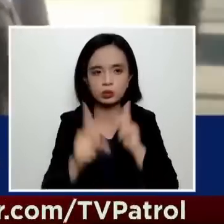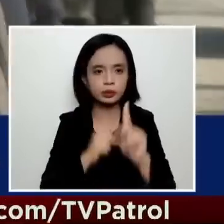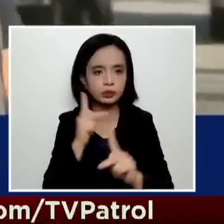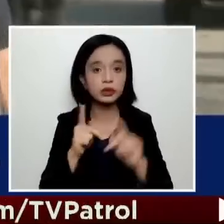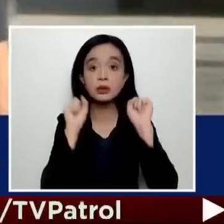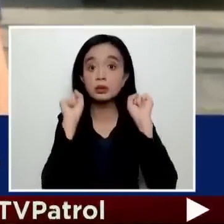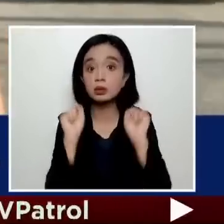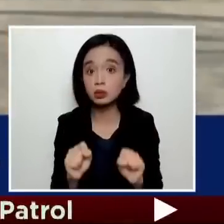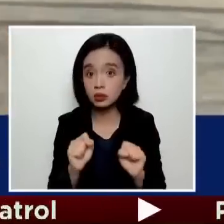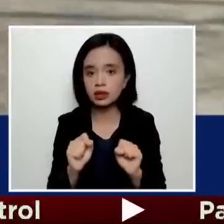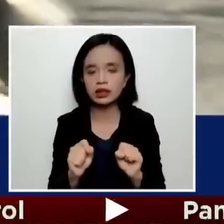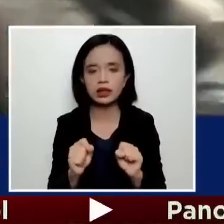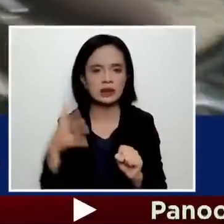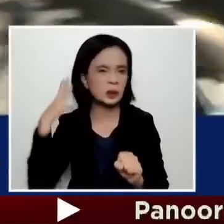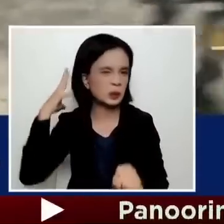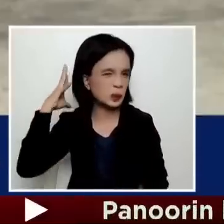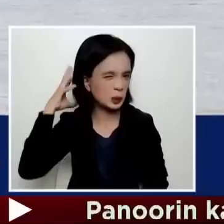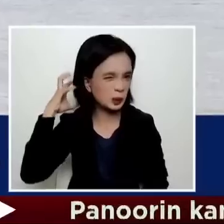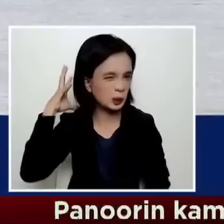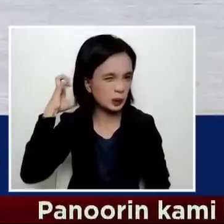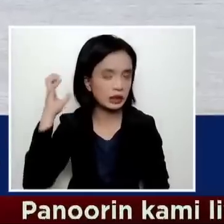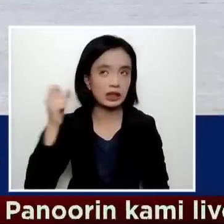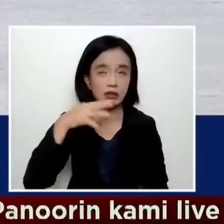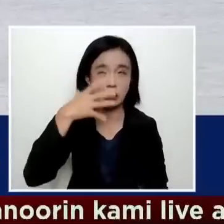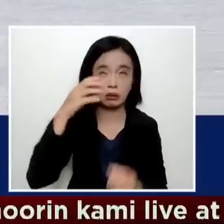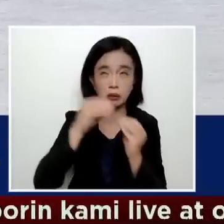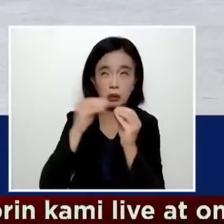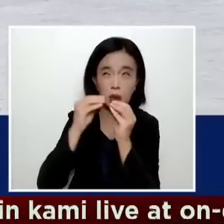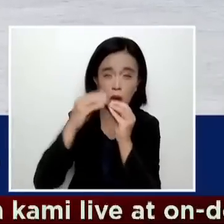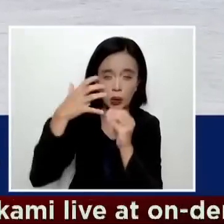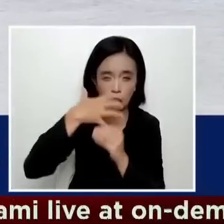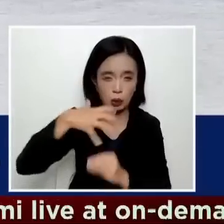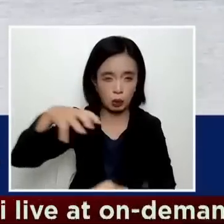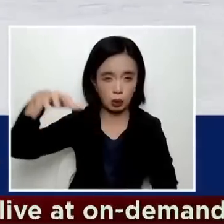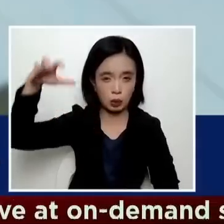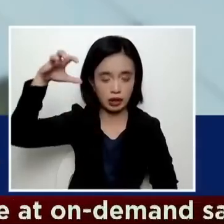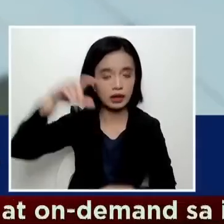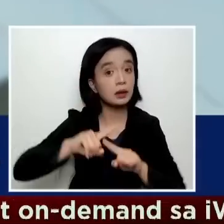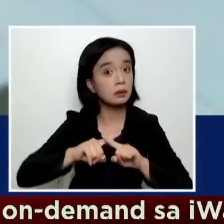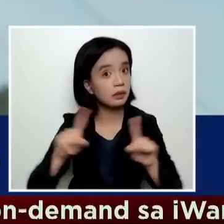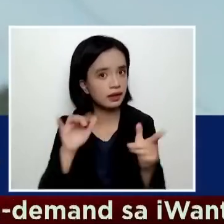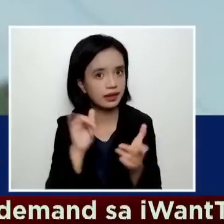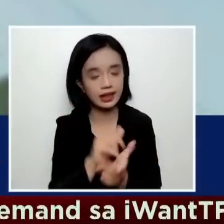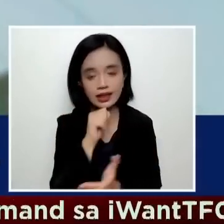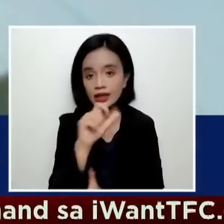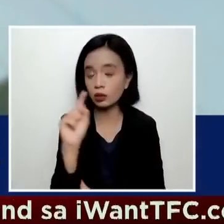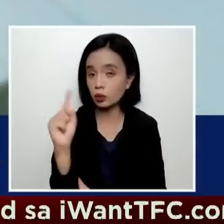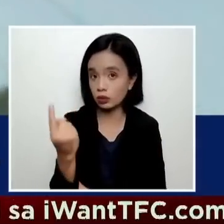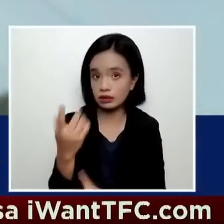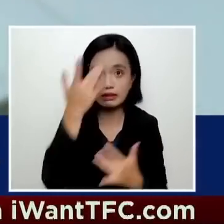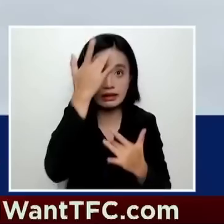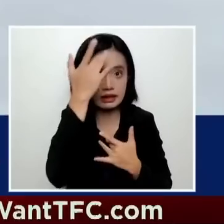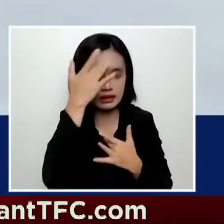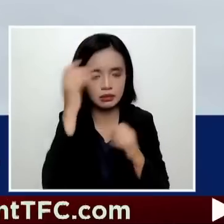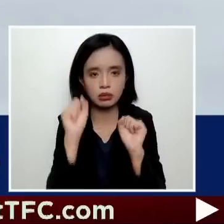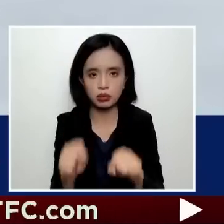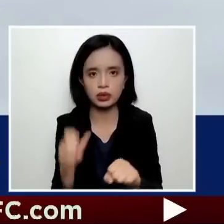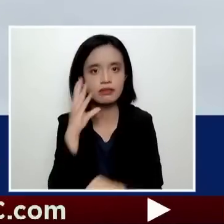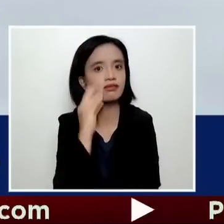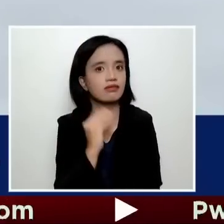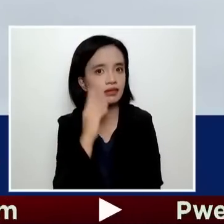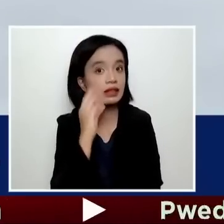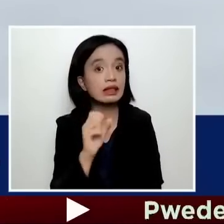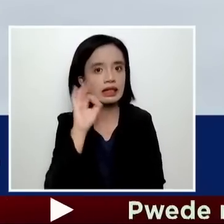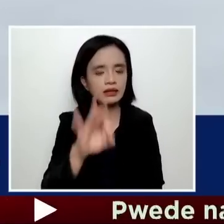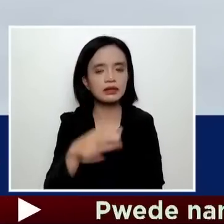presyon kung labis ang pagbibilad sa araw. Pero hindi lang ito ang mga sakit na maaaring maranasan pag tag-init. Kailangan din po